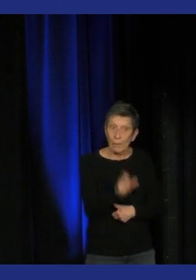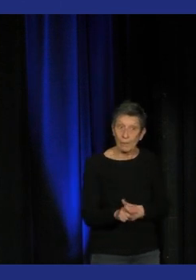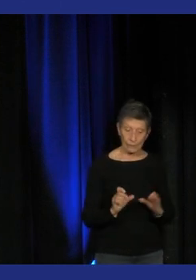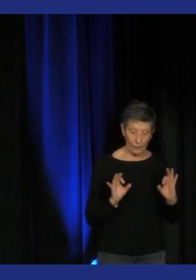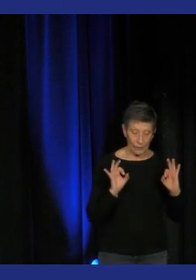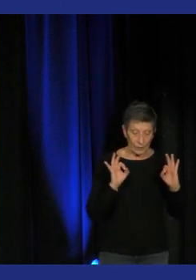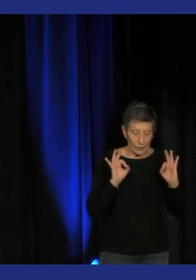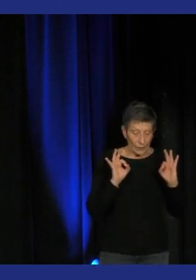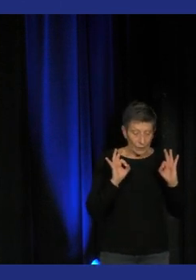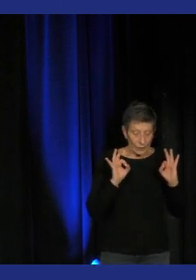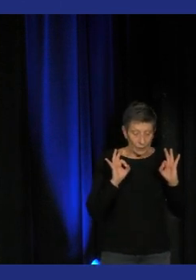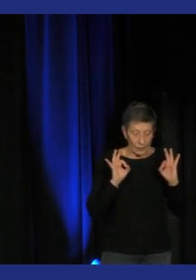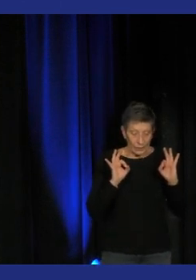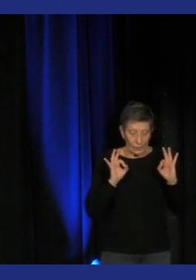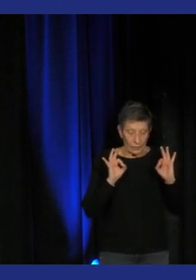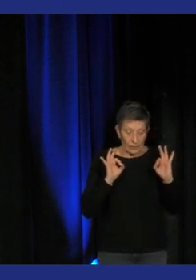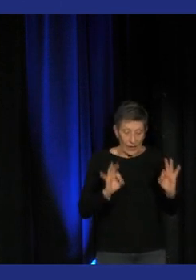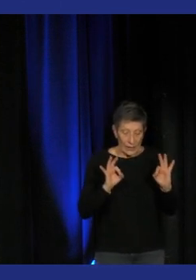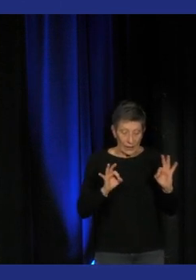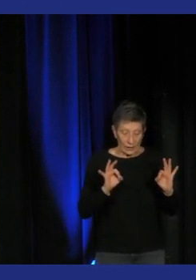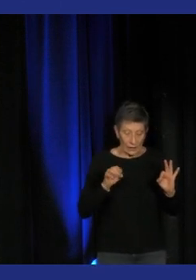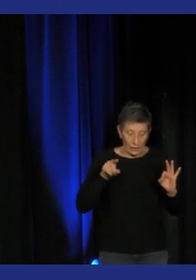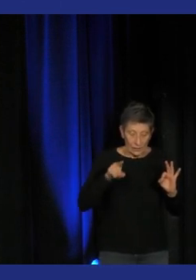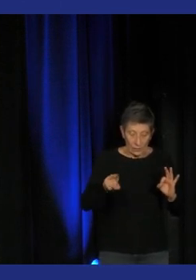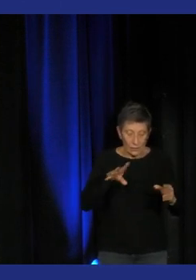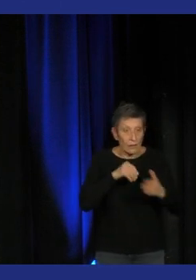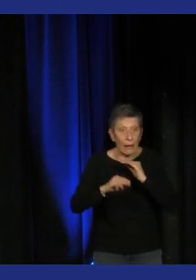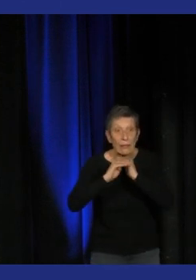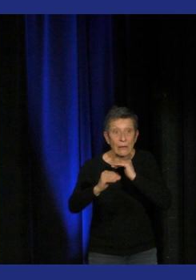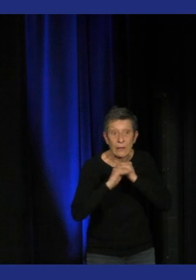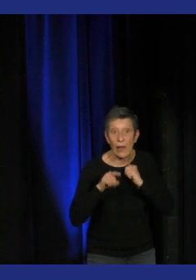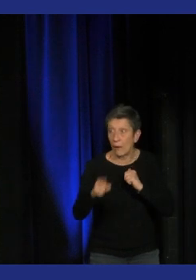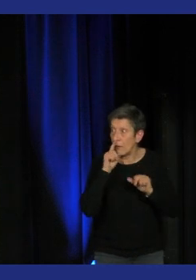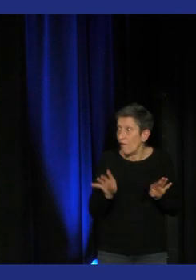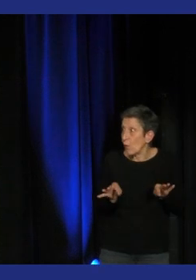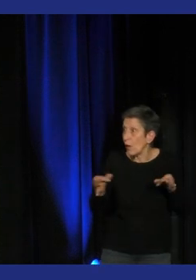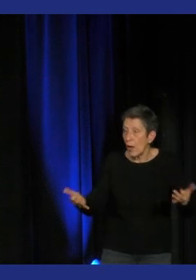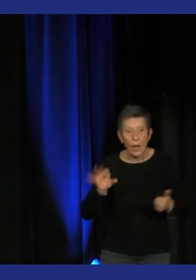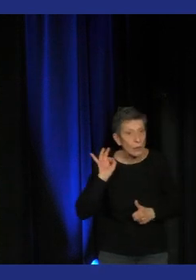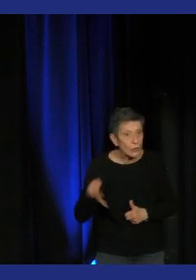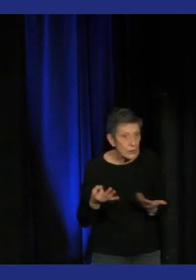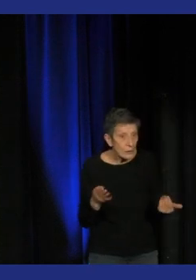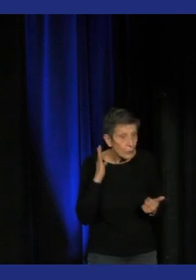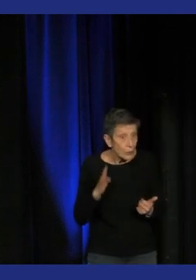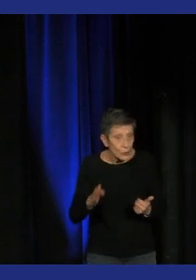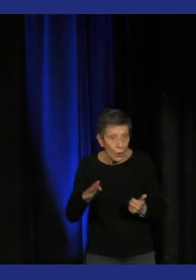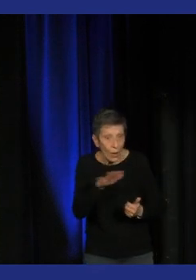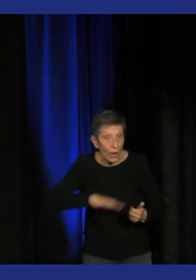désert et va se sentir vulnérable. Et parce qu'en fait, on a besoin les uns des autres, les unes des autres,